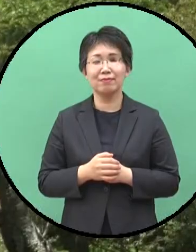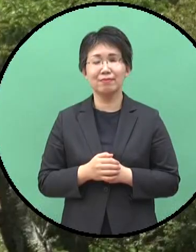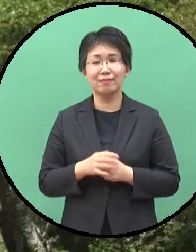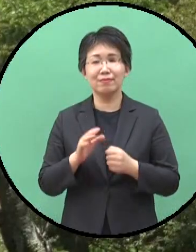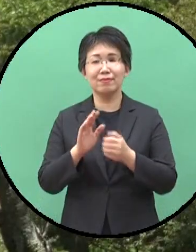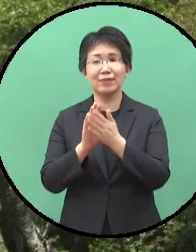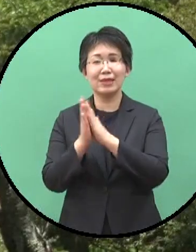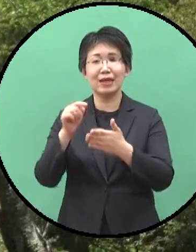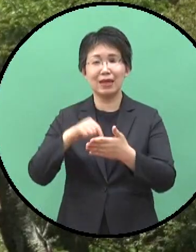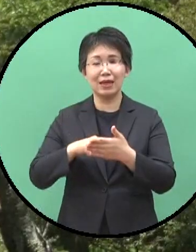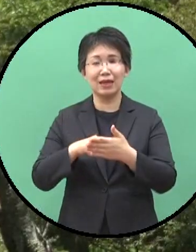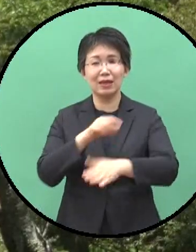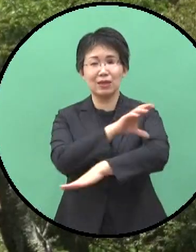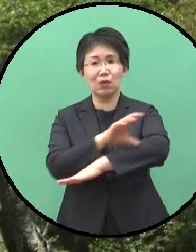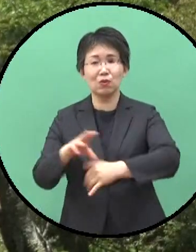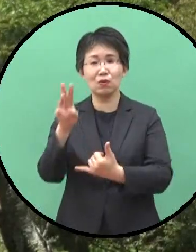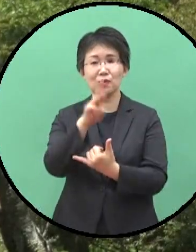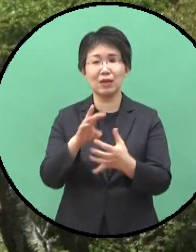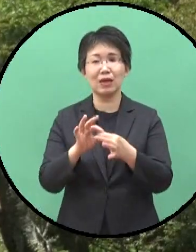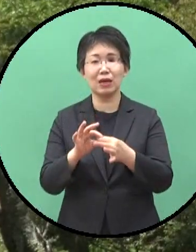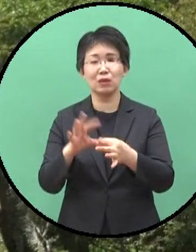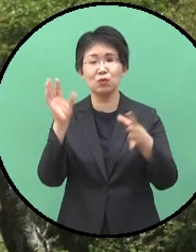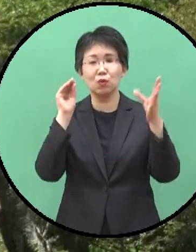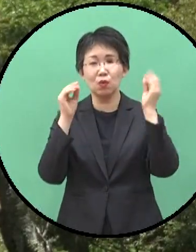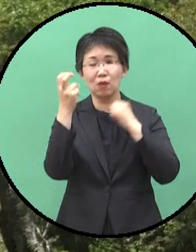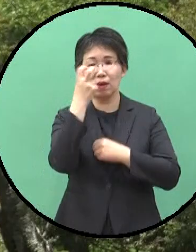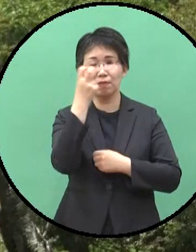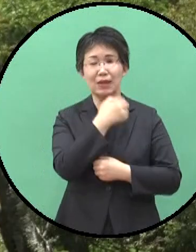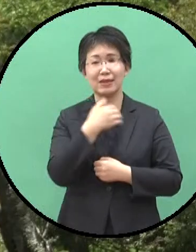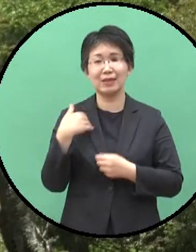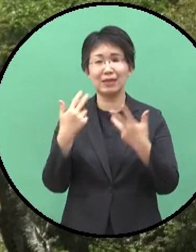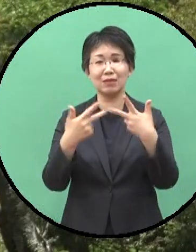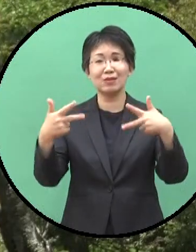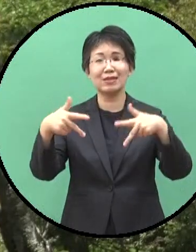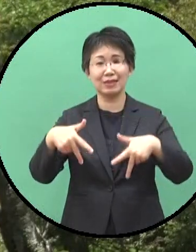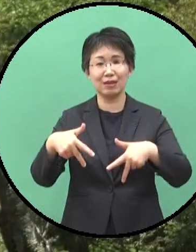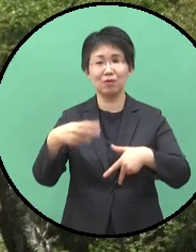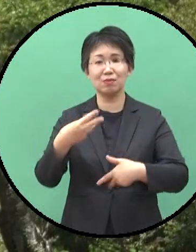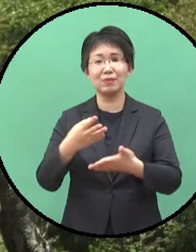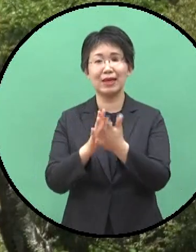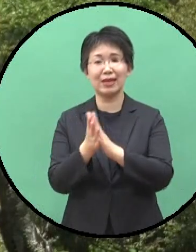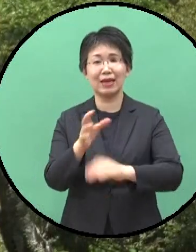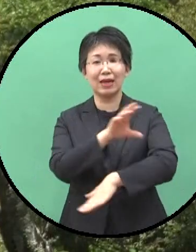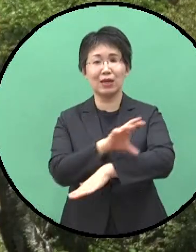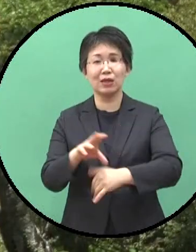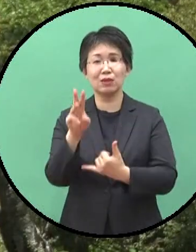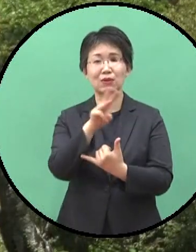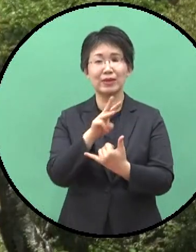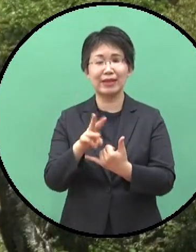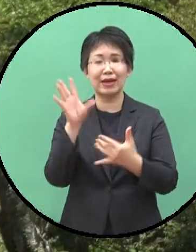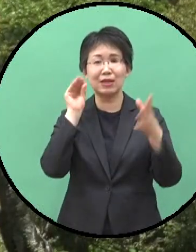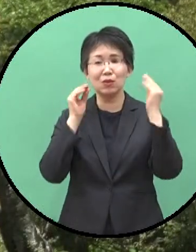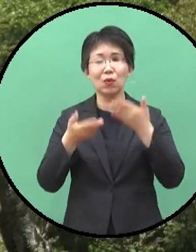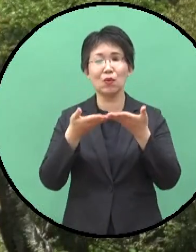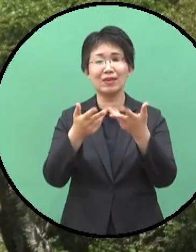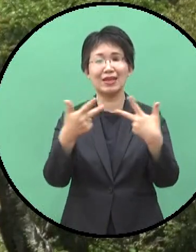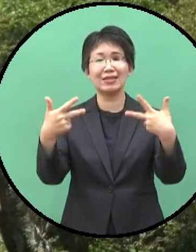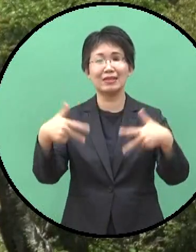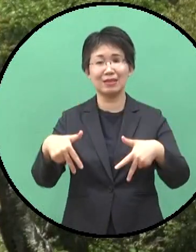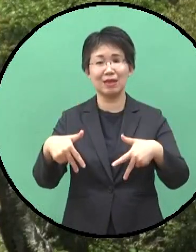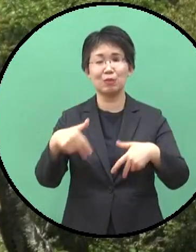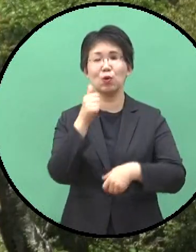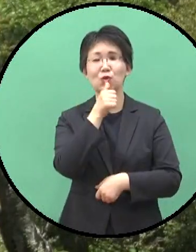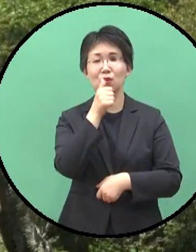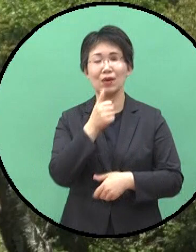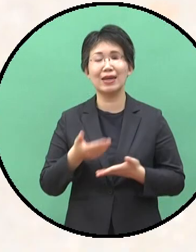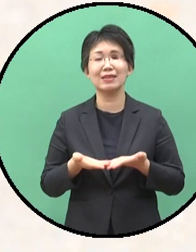県内の土砂災害に関する情報が確認できるシステム、三重県土砂災害情報提供システムを紹介